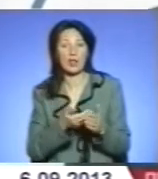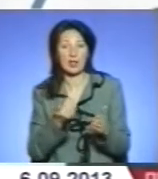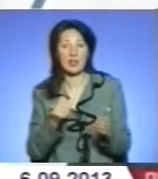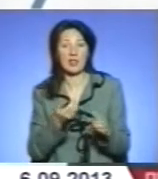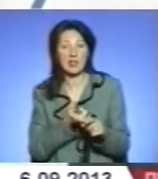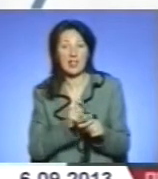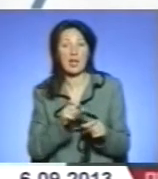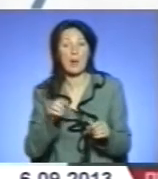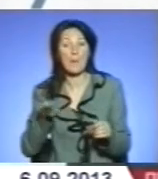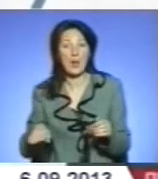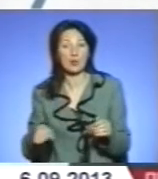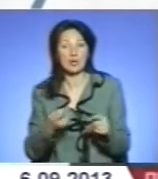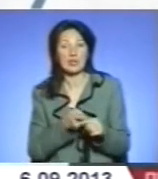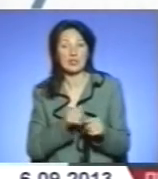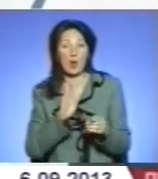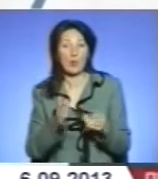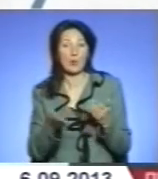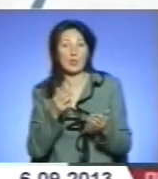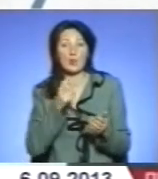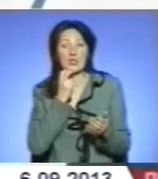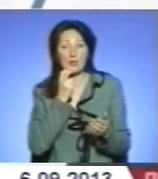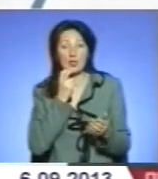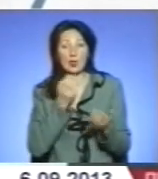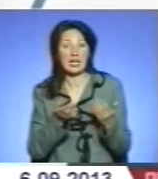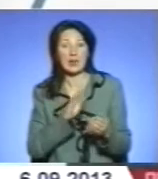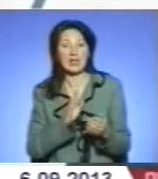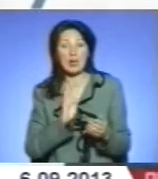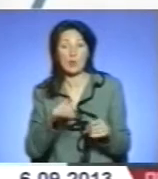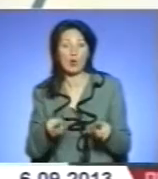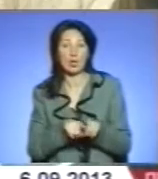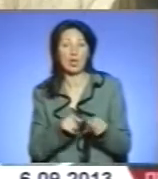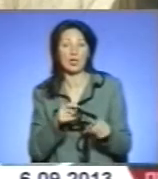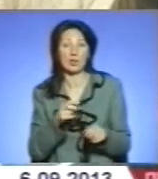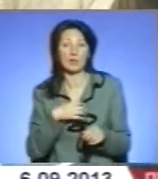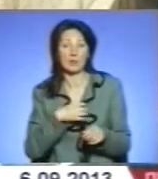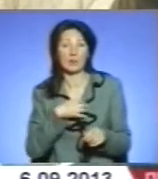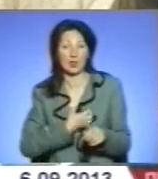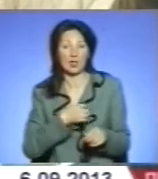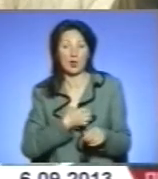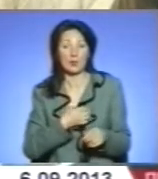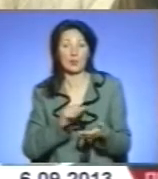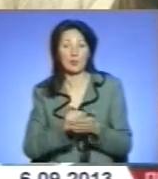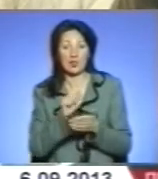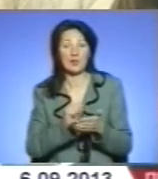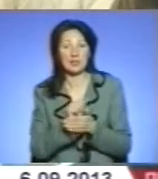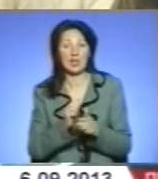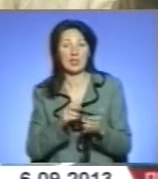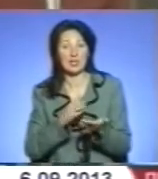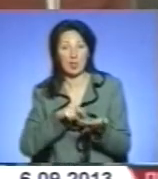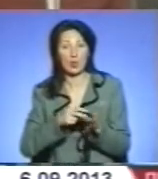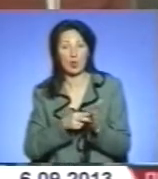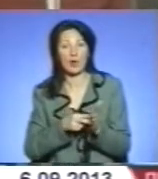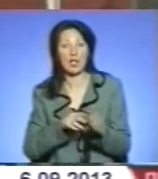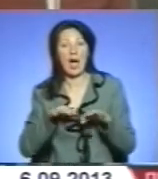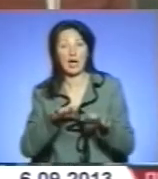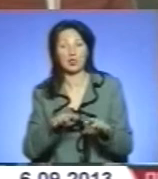Розумієте, це було б, можливо, смішно, якби не було так гірко. Видавці запланували акцію «Скажи ні корупції в освіті»